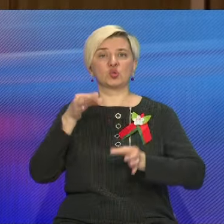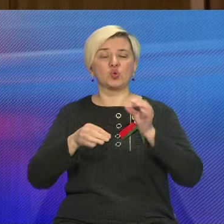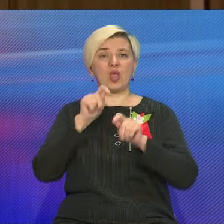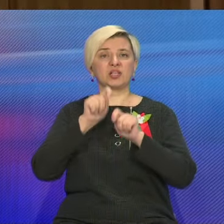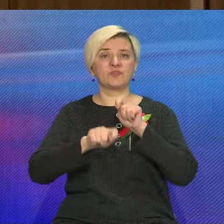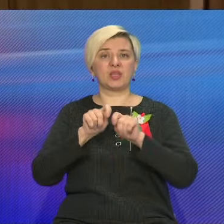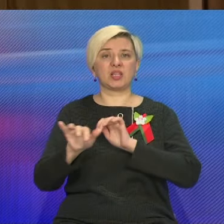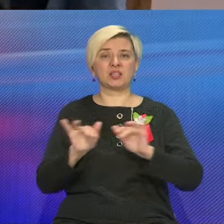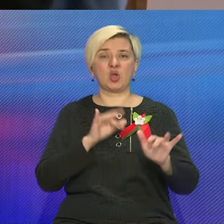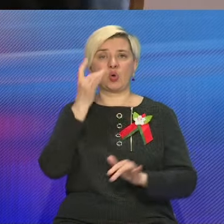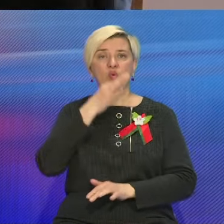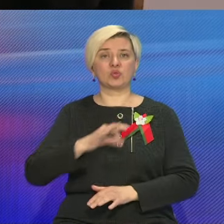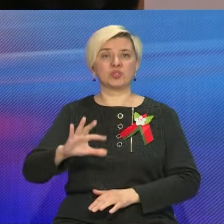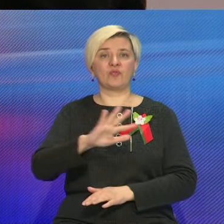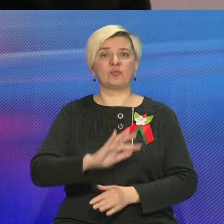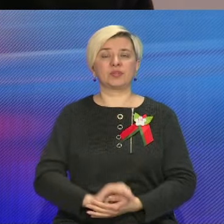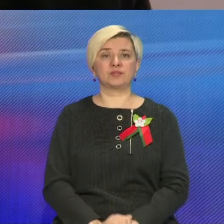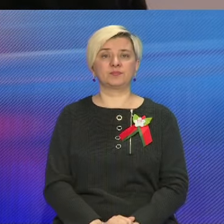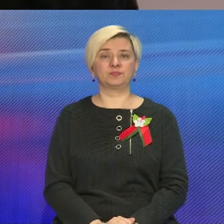судово-експертної діяльності Гродянської області.